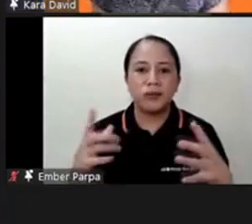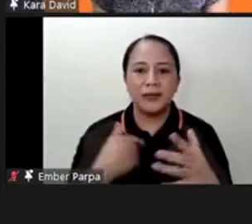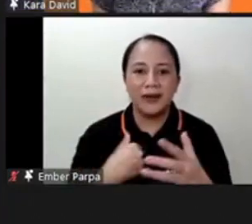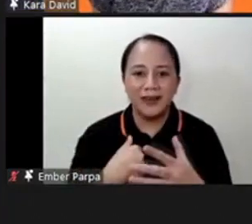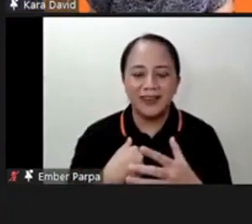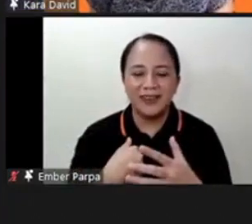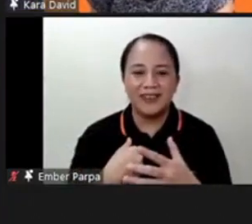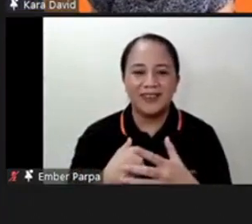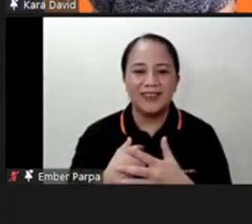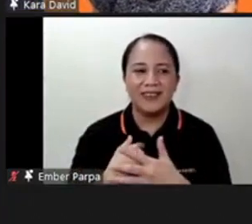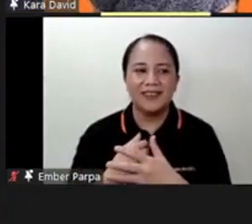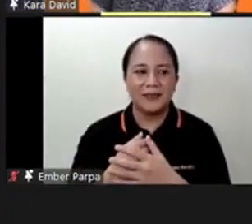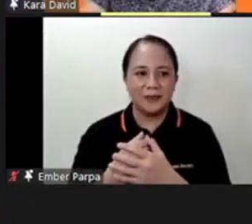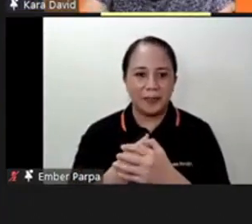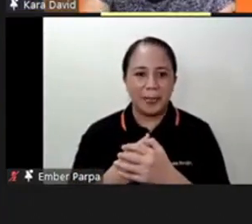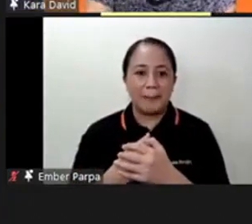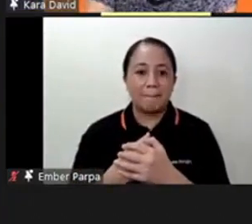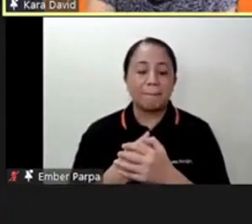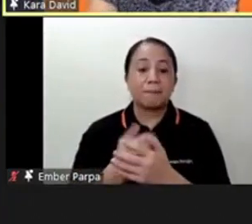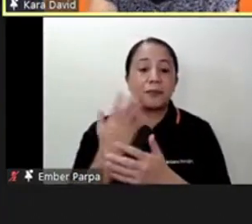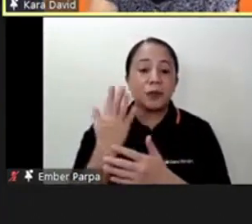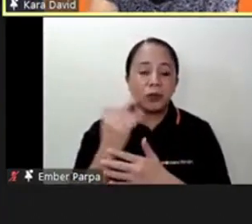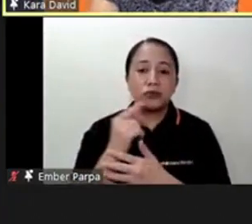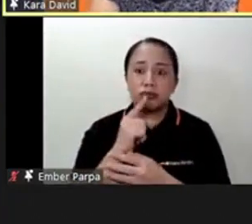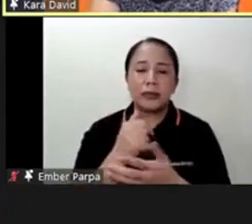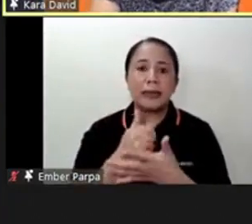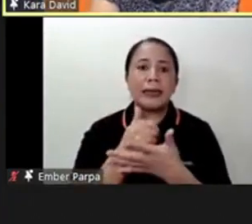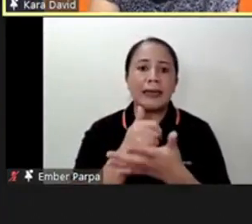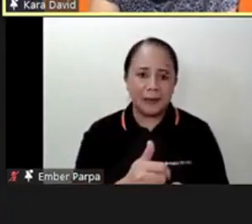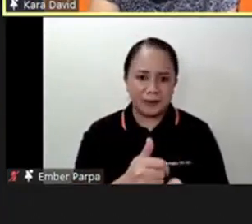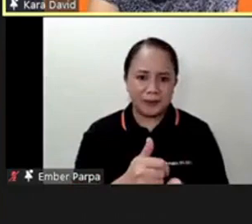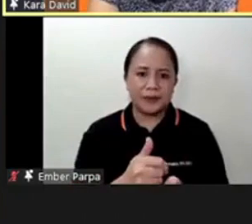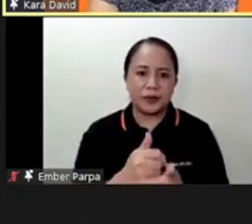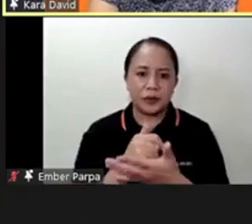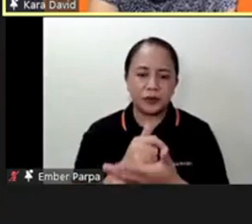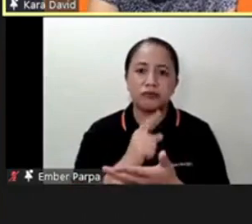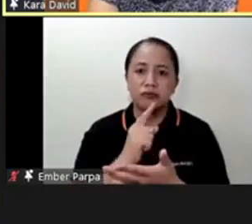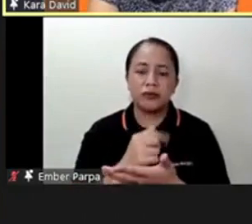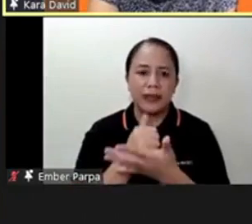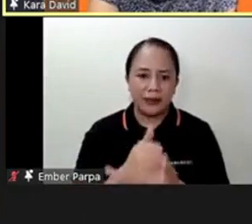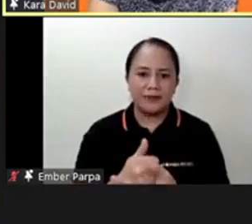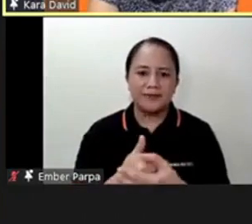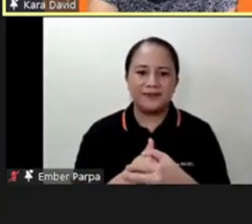mo? But it really helps. Yung social support really helps.